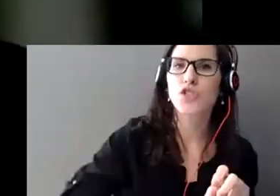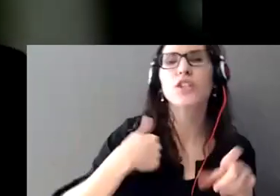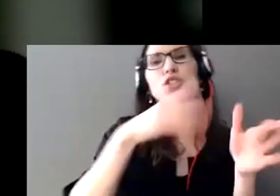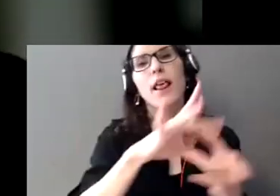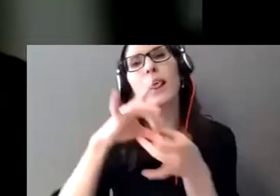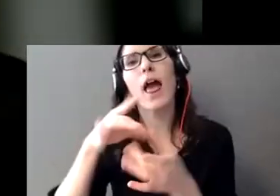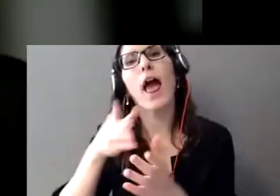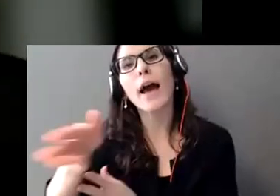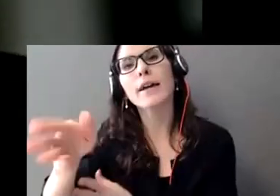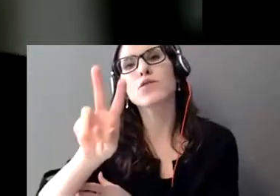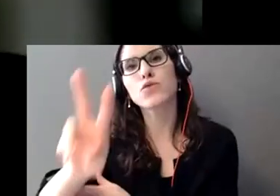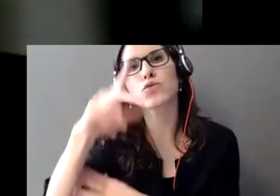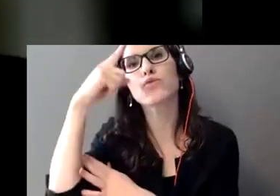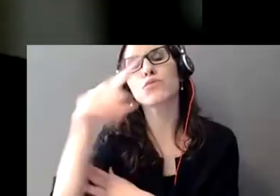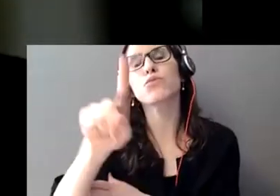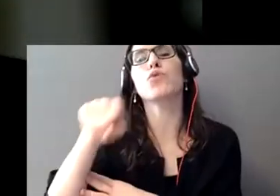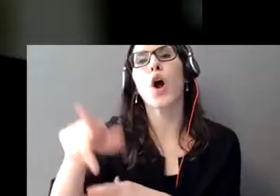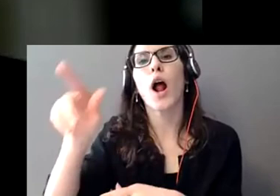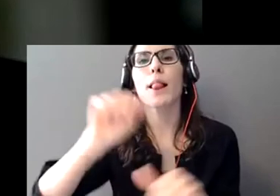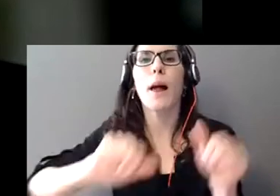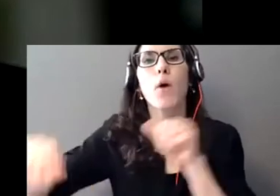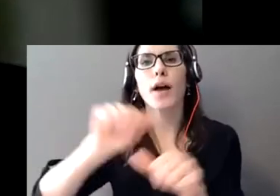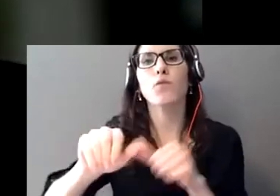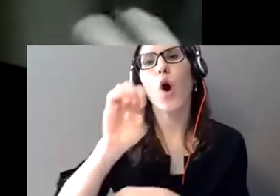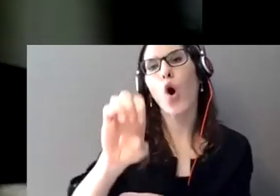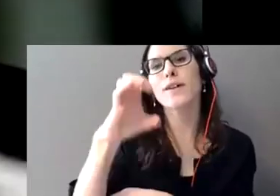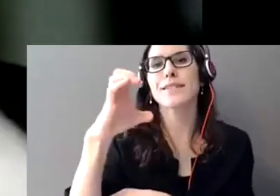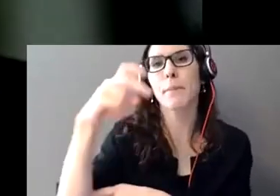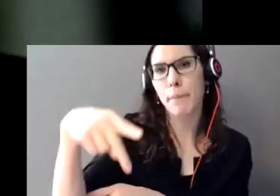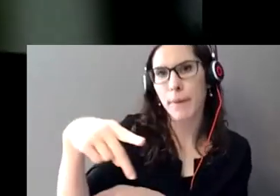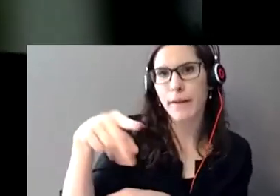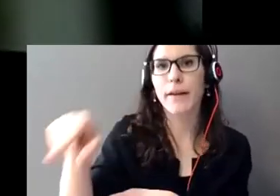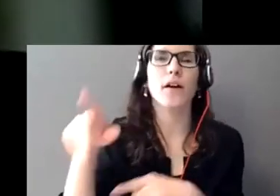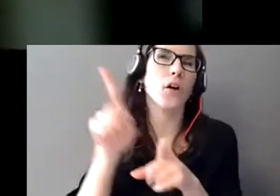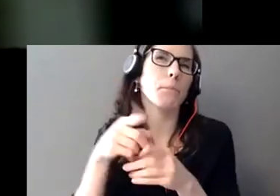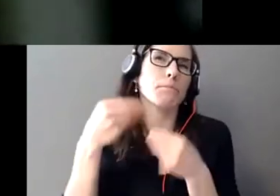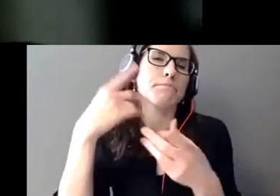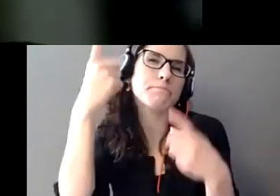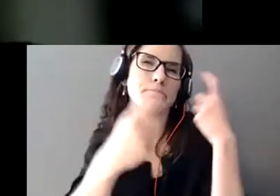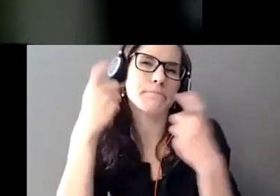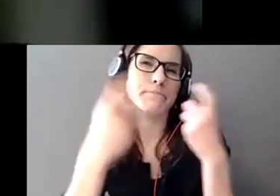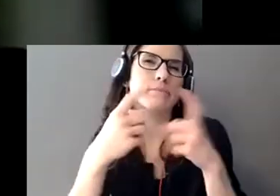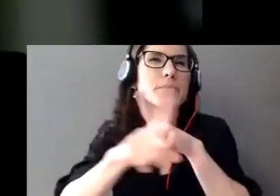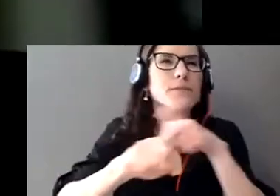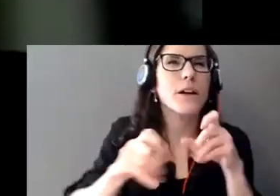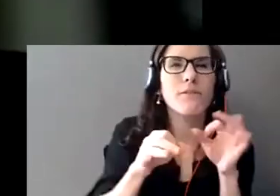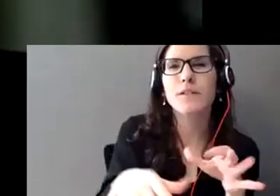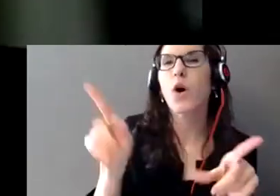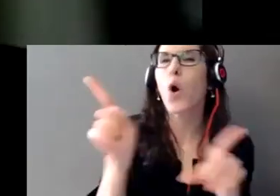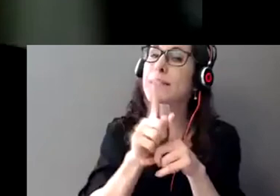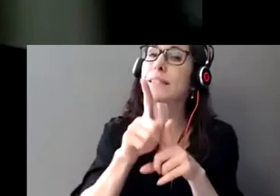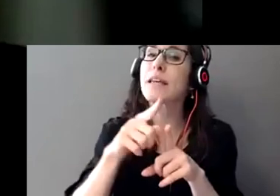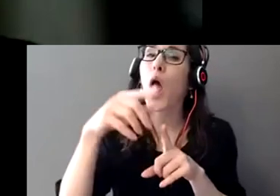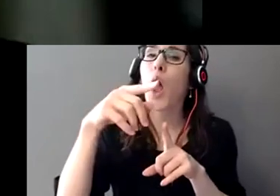du laboratoire ECB et qui viennent interroger de manière diverse et de manière aussi méthodologiquement parlant